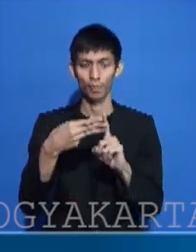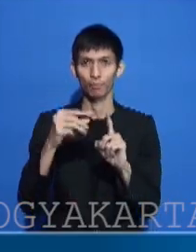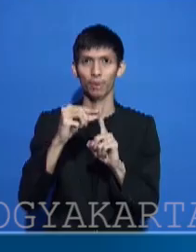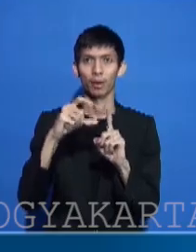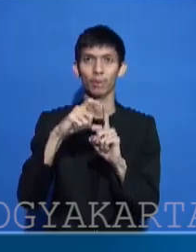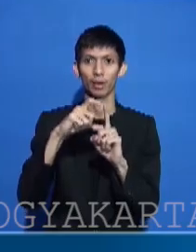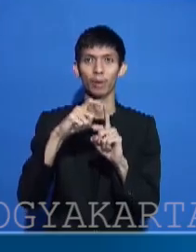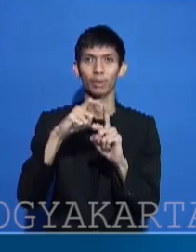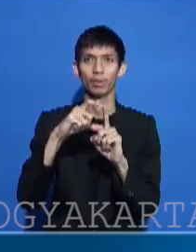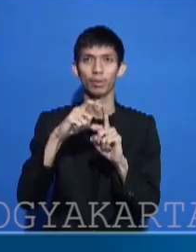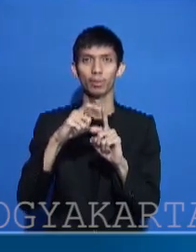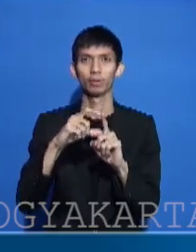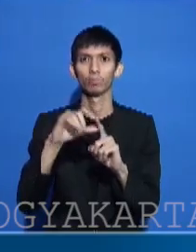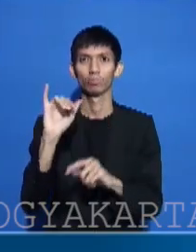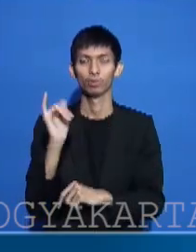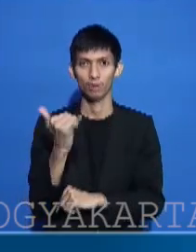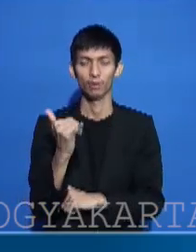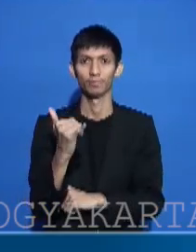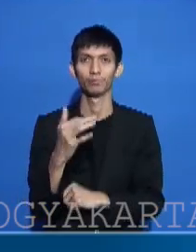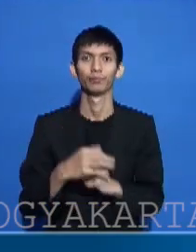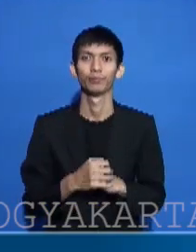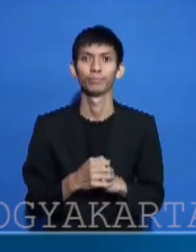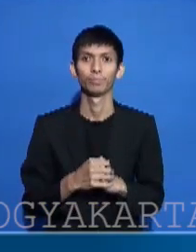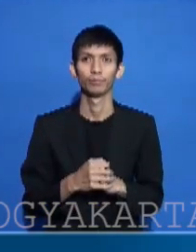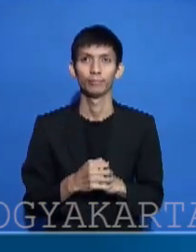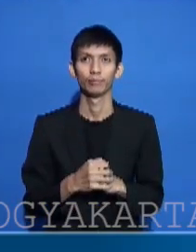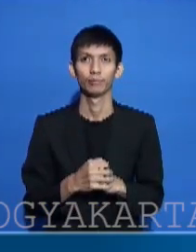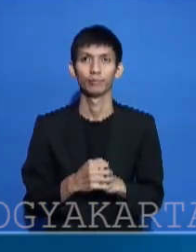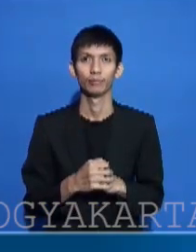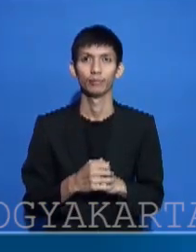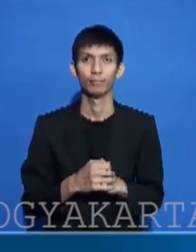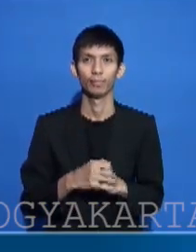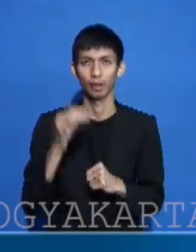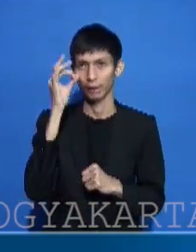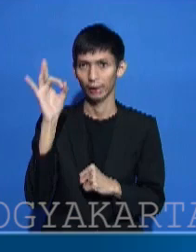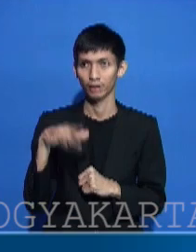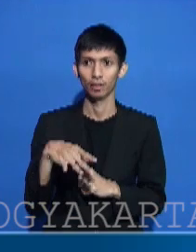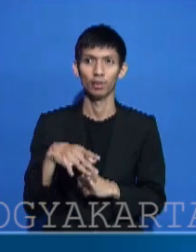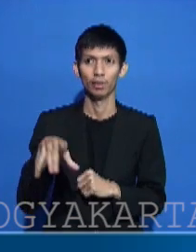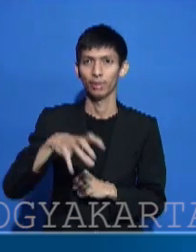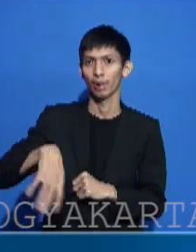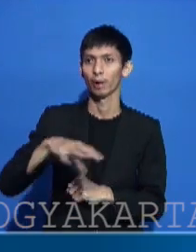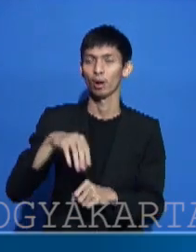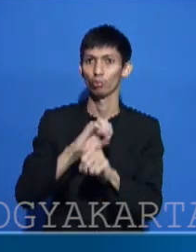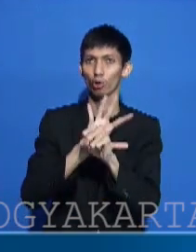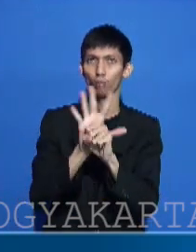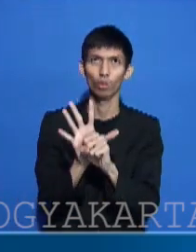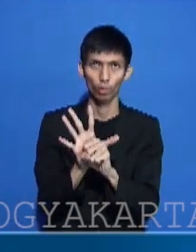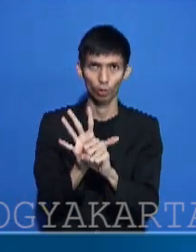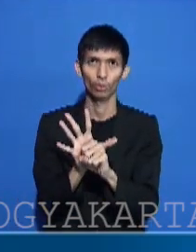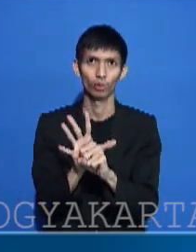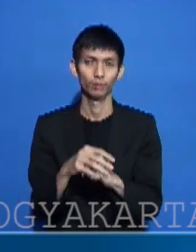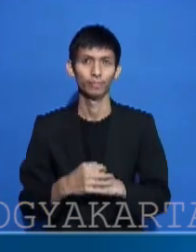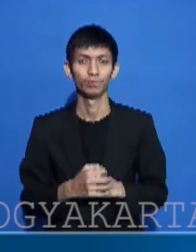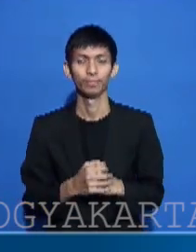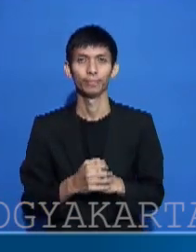Yogyakarta, Biworo Yuswantono, Dusun Ngrojo, Kelurahan Kembang Kapanewon Nanggulan, Kabupaten Kulon Progo, Daerah Istimewa